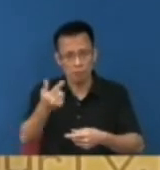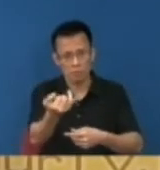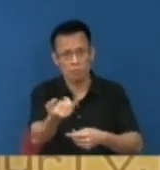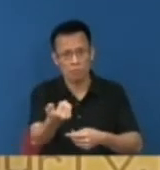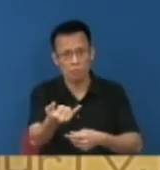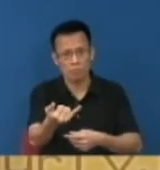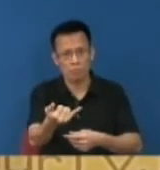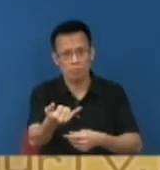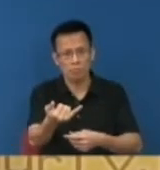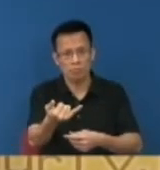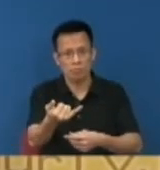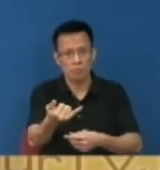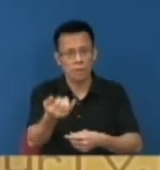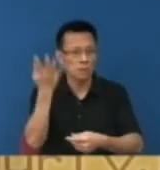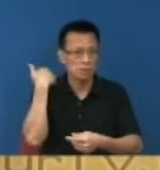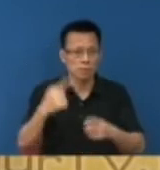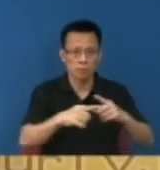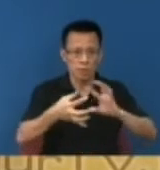咧？係咪？